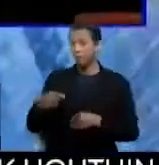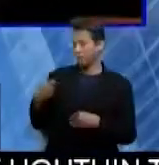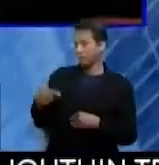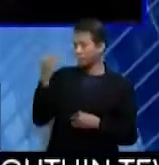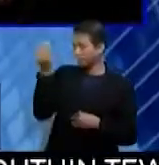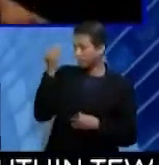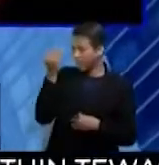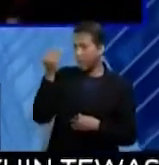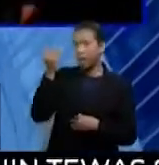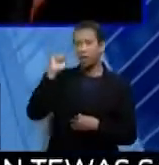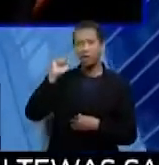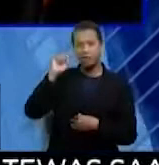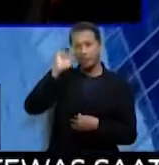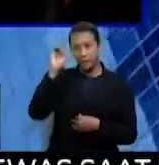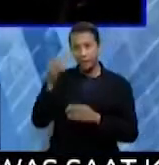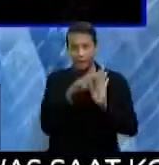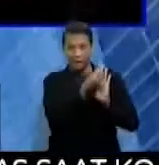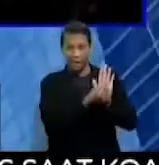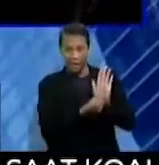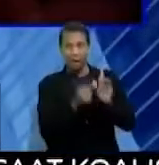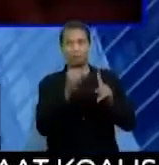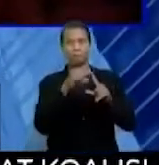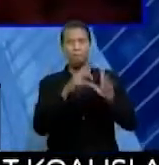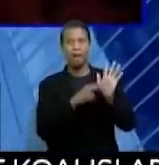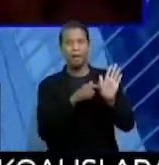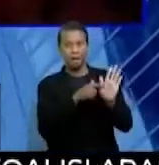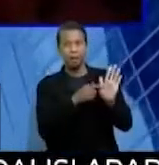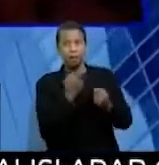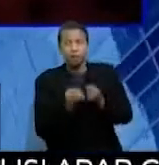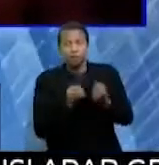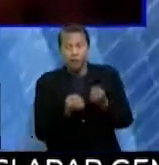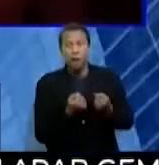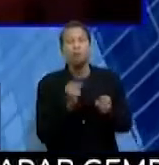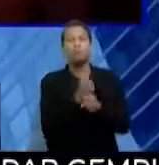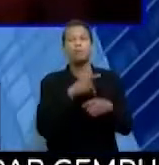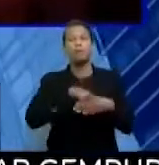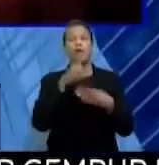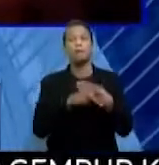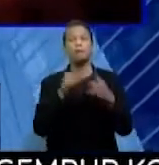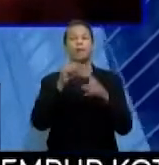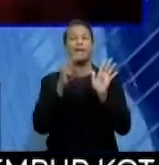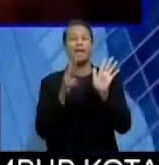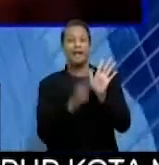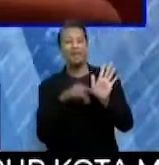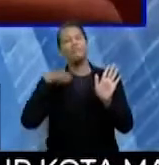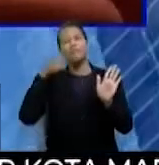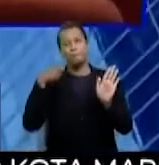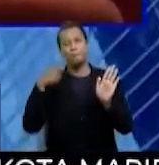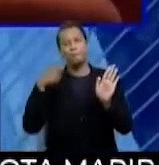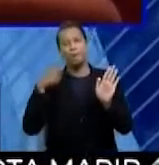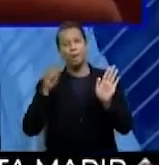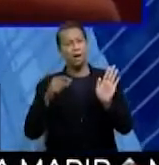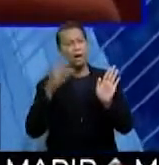merumuskan program PEN Film untuk menggerakkan kembali roda perfilman di tanah air dengan ada tiga skema di dalamnya. Nah,